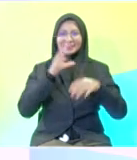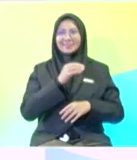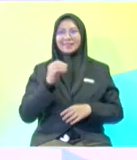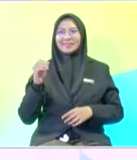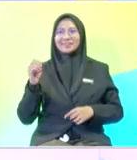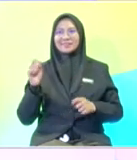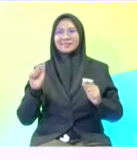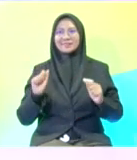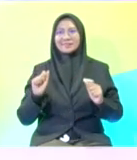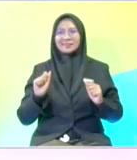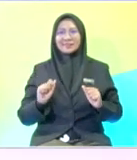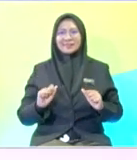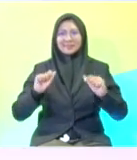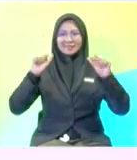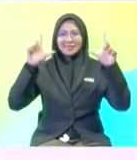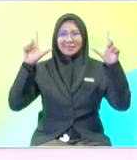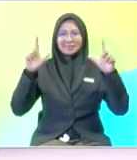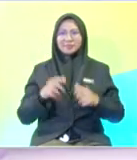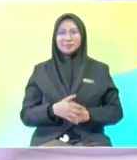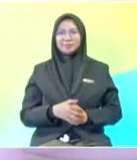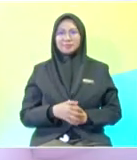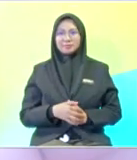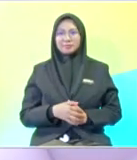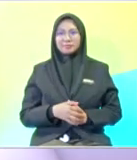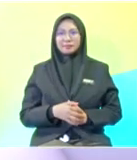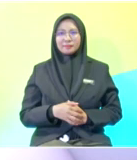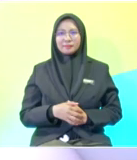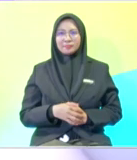yang ketiga lanas faham